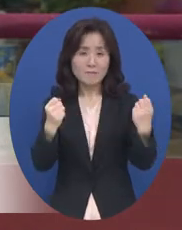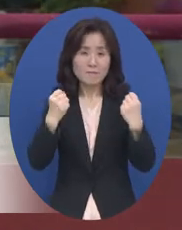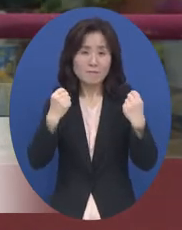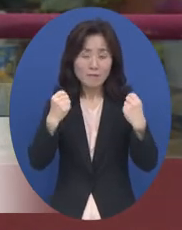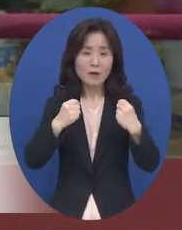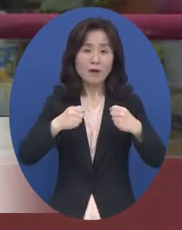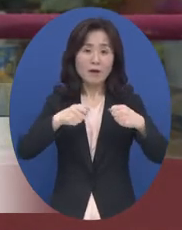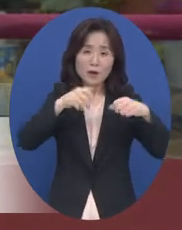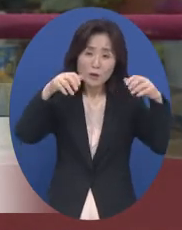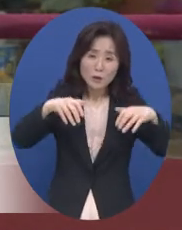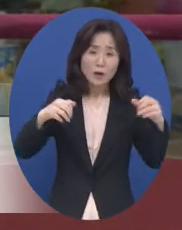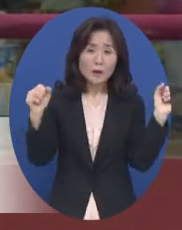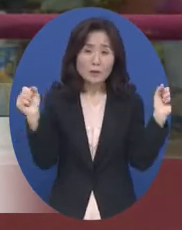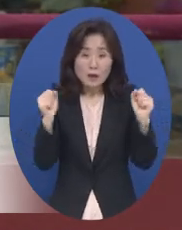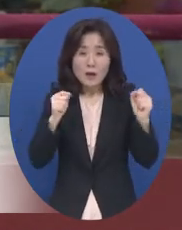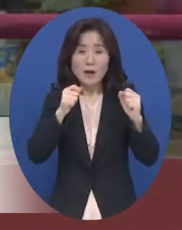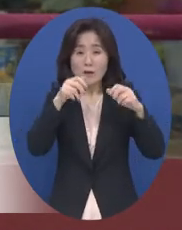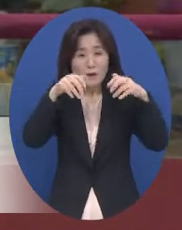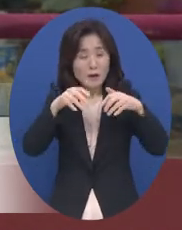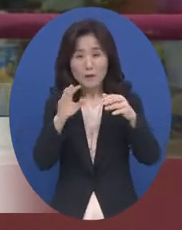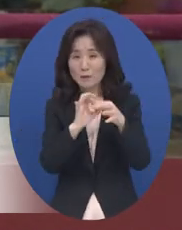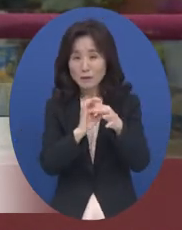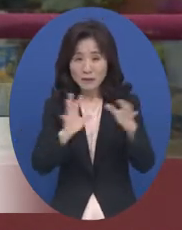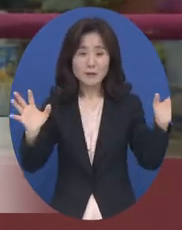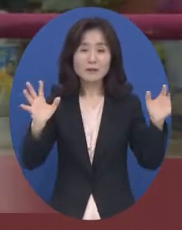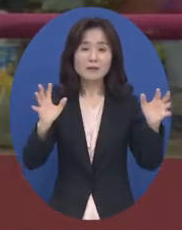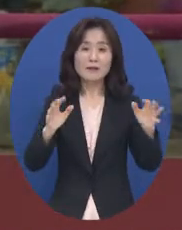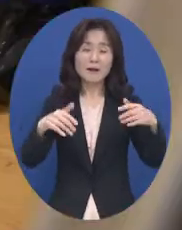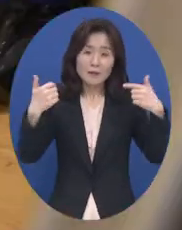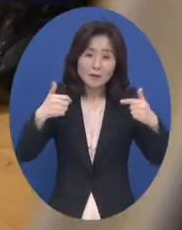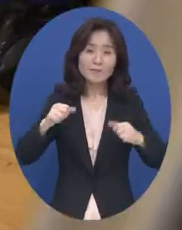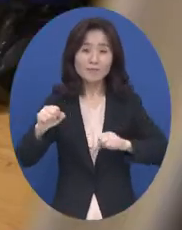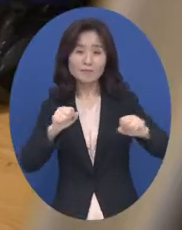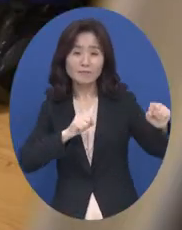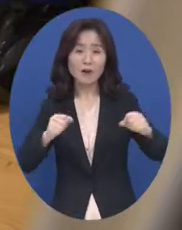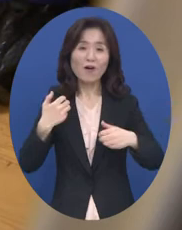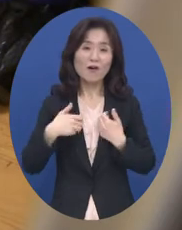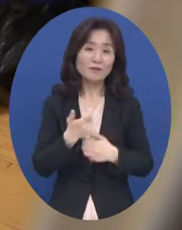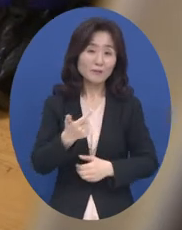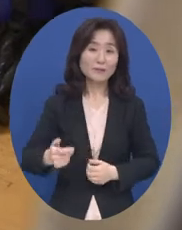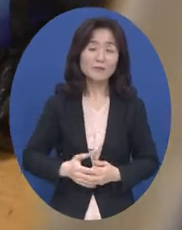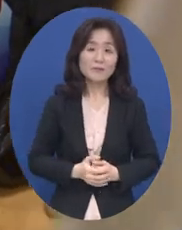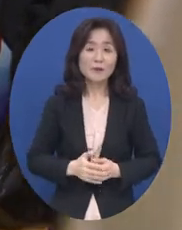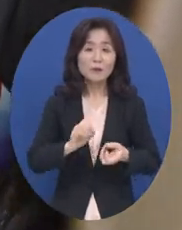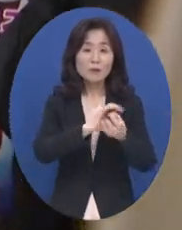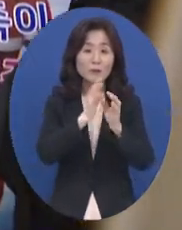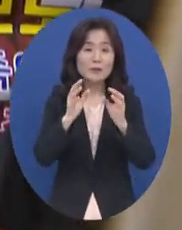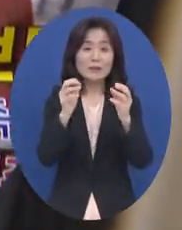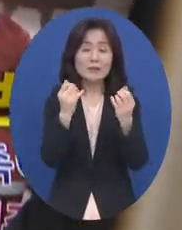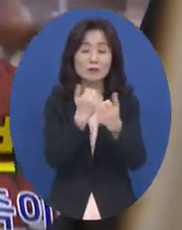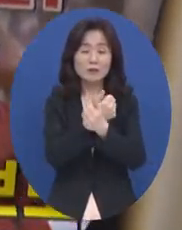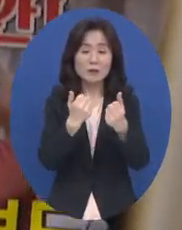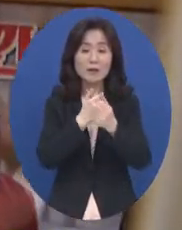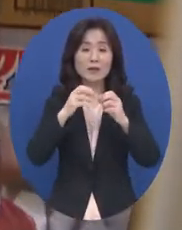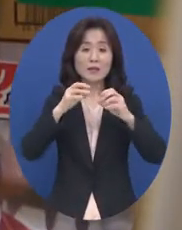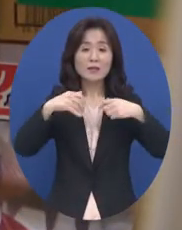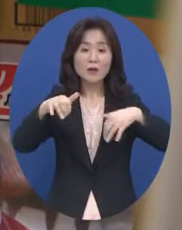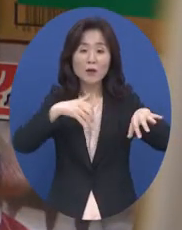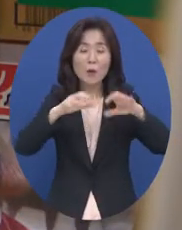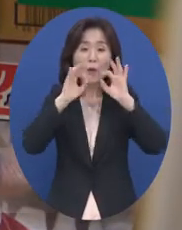비가 오나 항상 저러고 다니셔서 즐거움이 많아요. 꽃 아저씨가 길거리 홍보를 시작한 건 6년